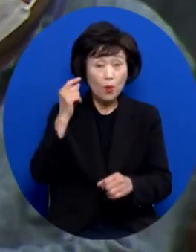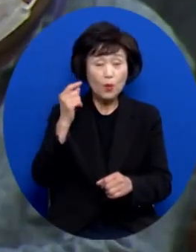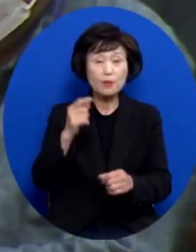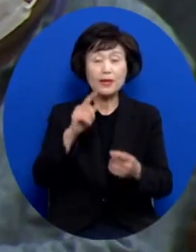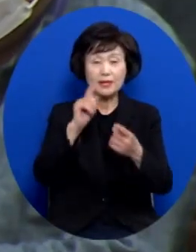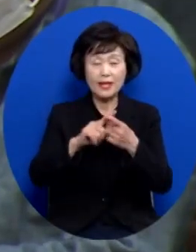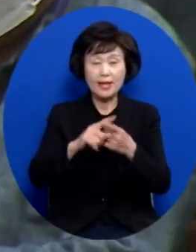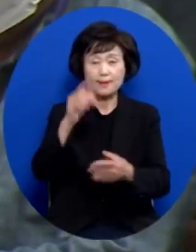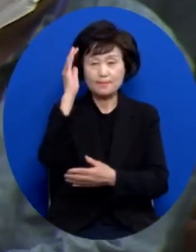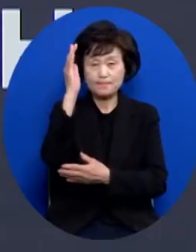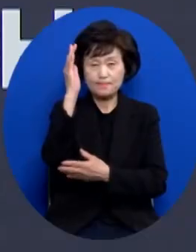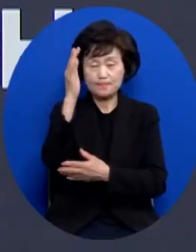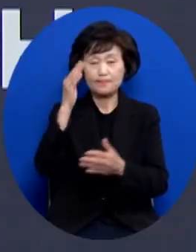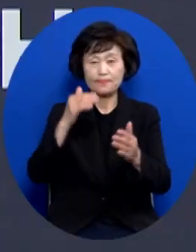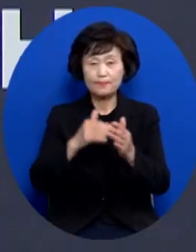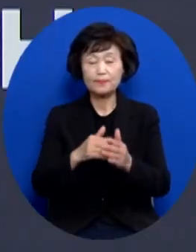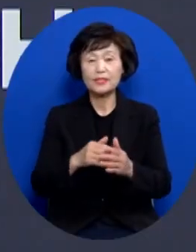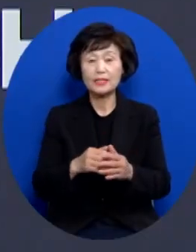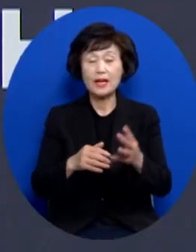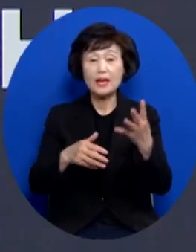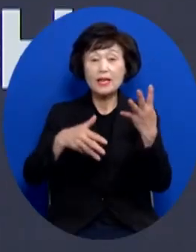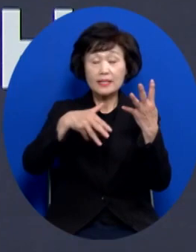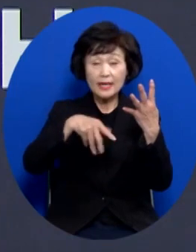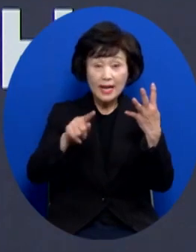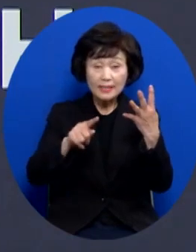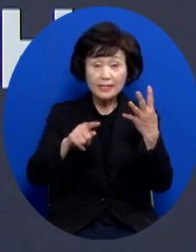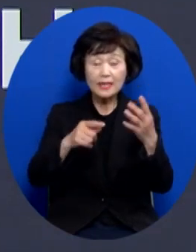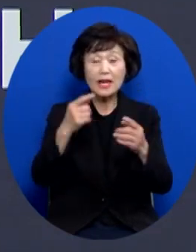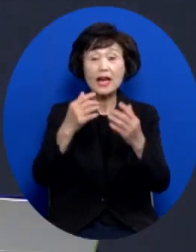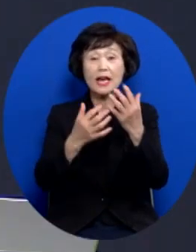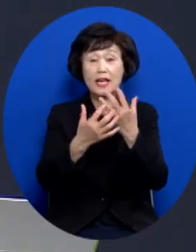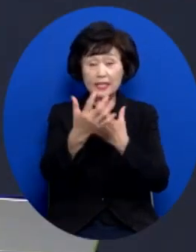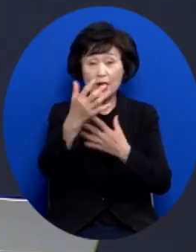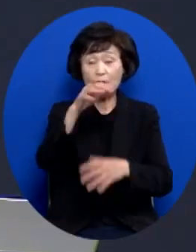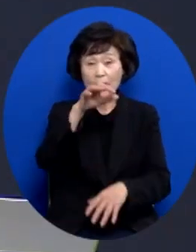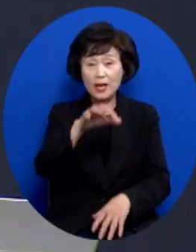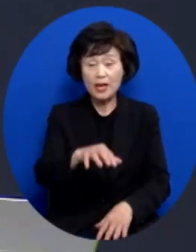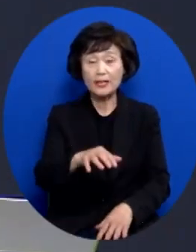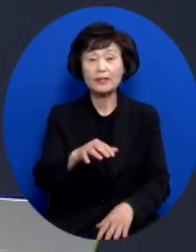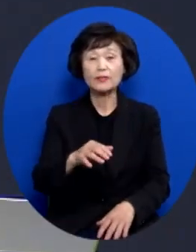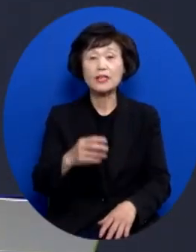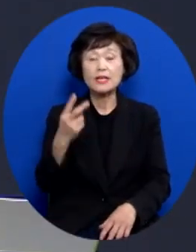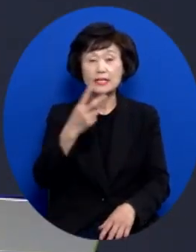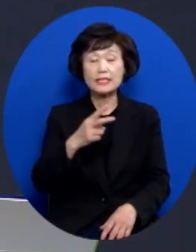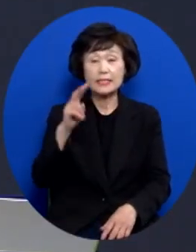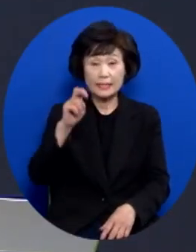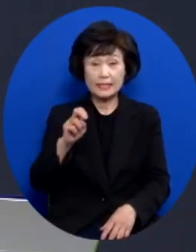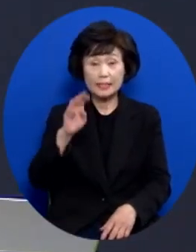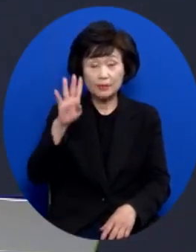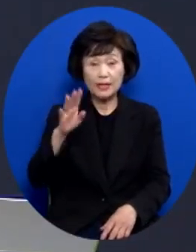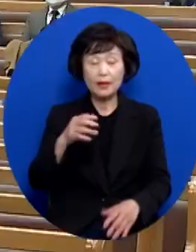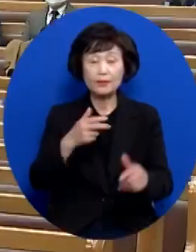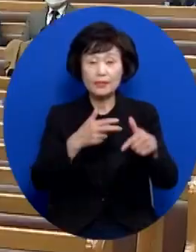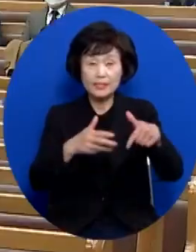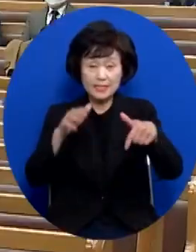강의했습니다. 한편 이번 제4차 로잔대회는 로잔운동 50주년을 맞아 2024년 인천 송도에서 열릴 예정입니다.